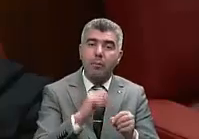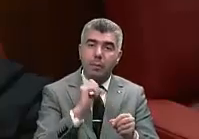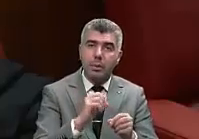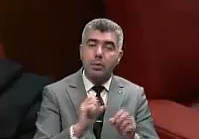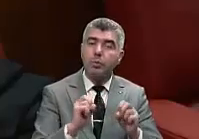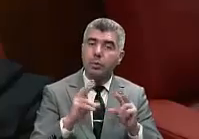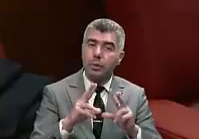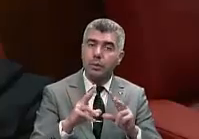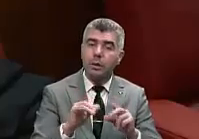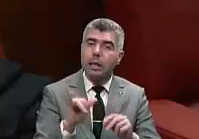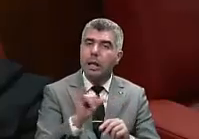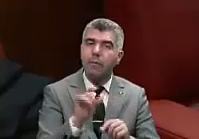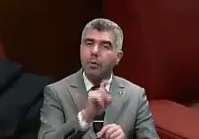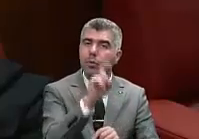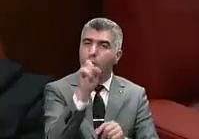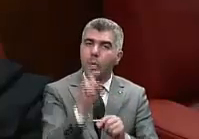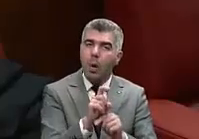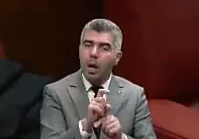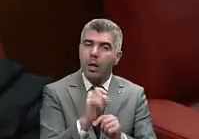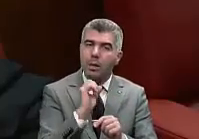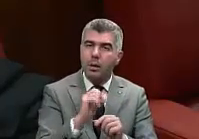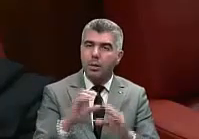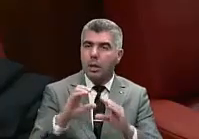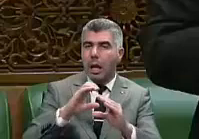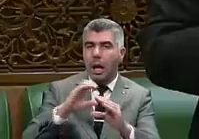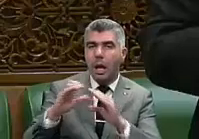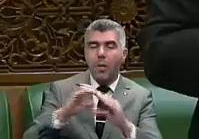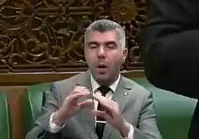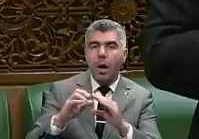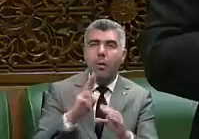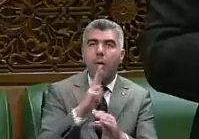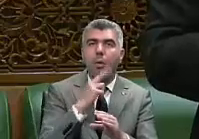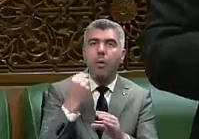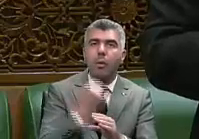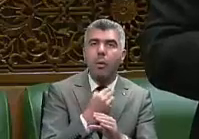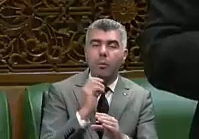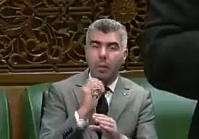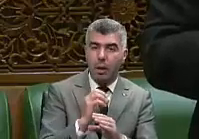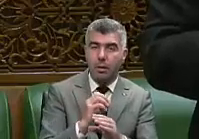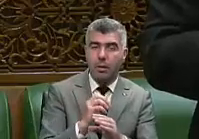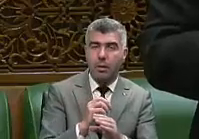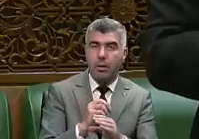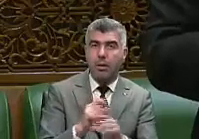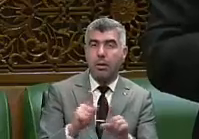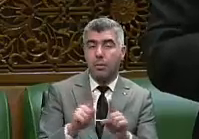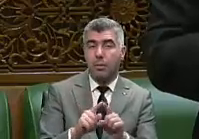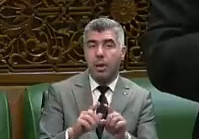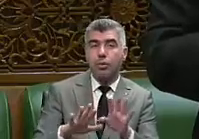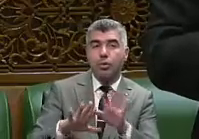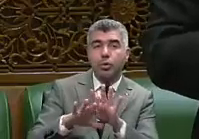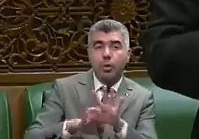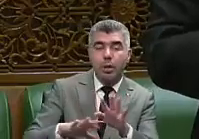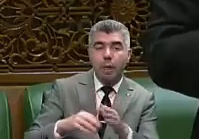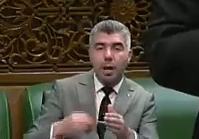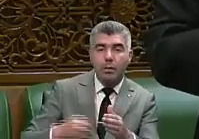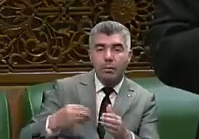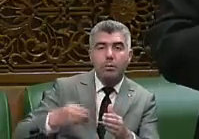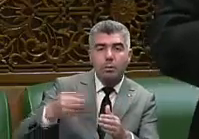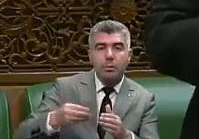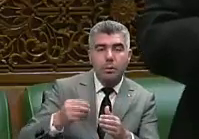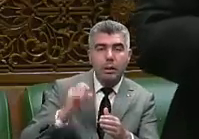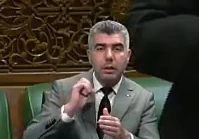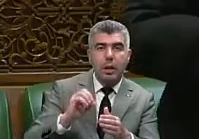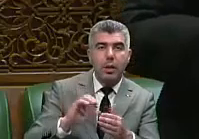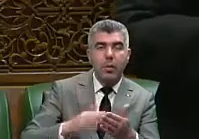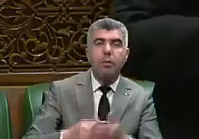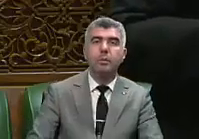ونحن نتساءل كيف الحوار المركزي أو الحوار في قطاع حكومي آخر، في حين أن الحوار في القطاع الاجتماعي لازال متعثرا في القطاع ديال